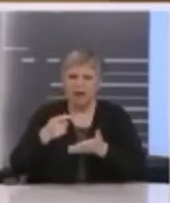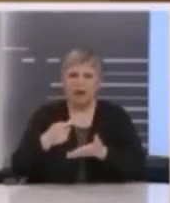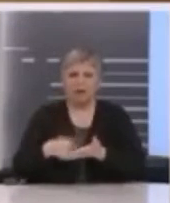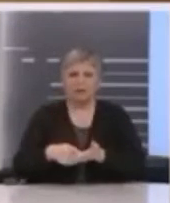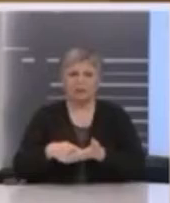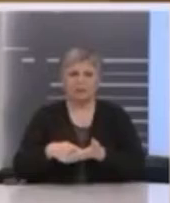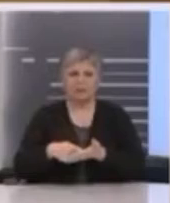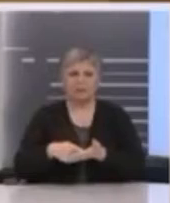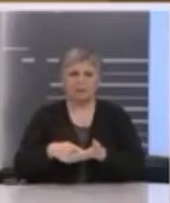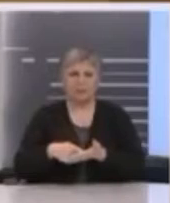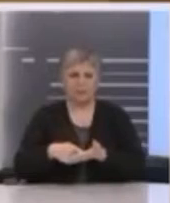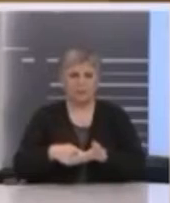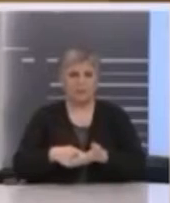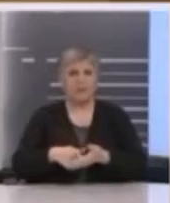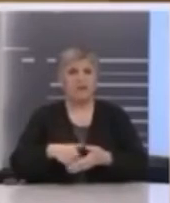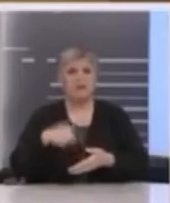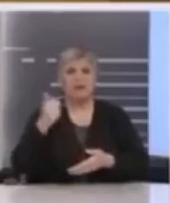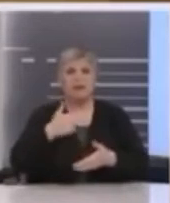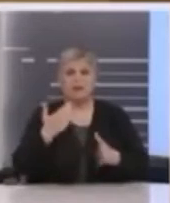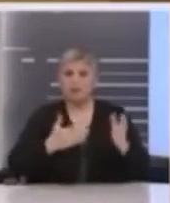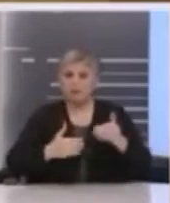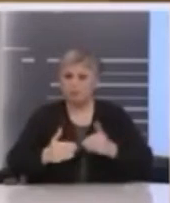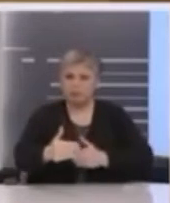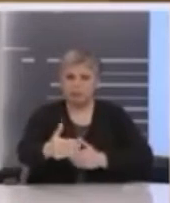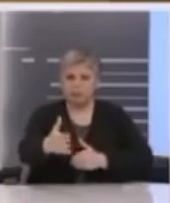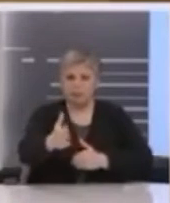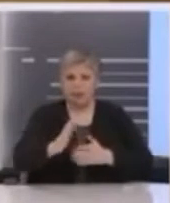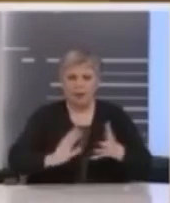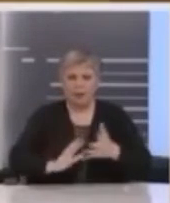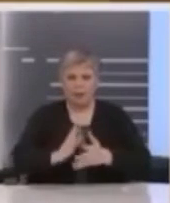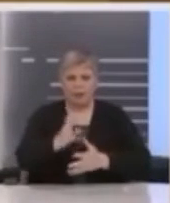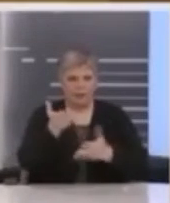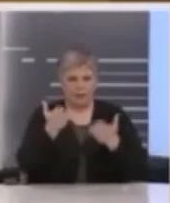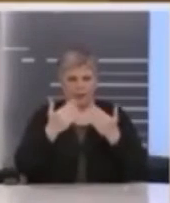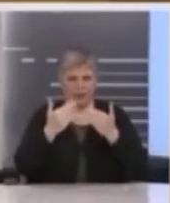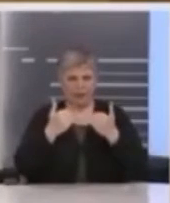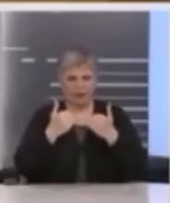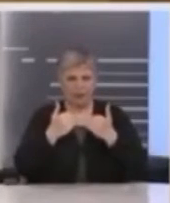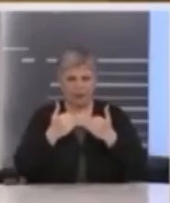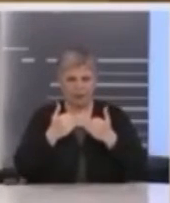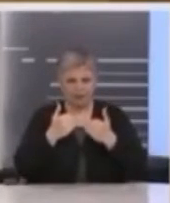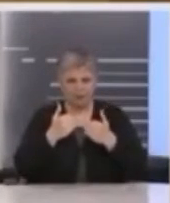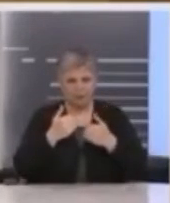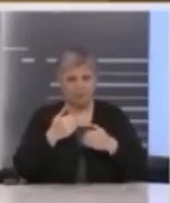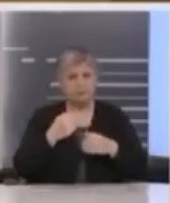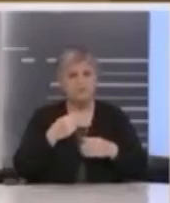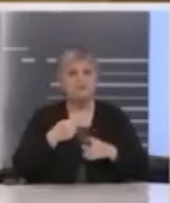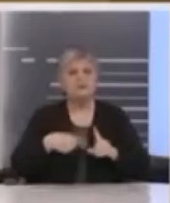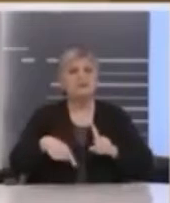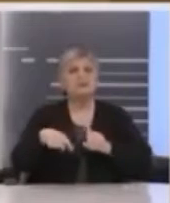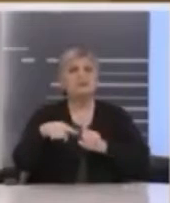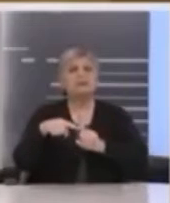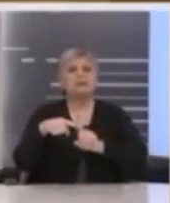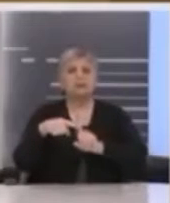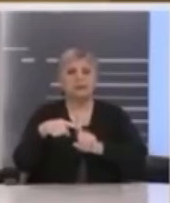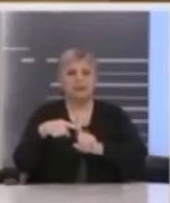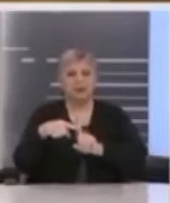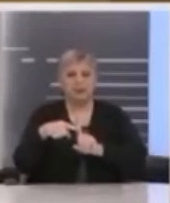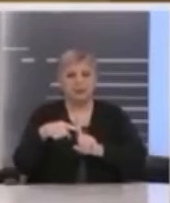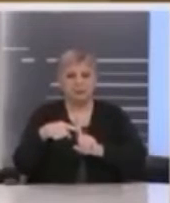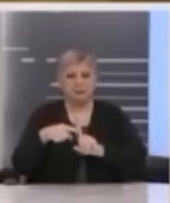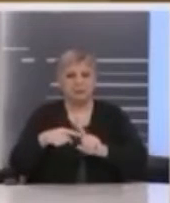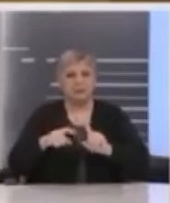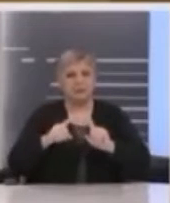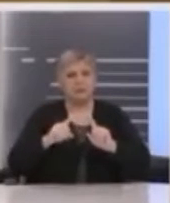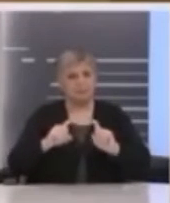να προχωρήσει προς το μέλλον, αλλά επιπλέον έχουμε και μία παρέτηση από